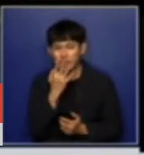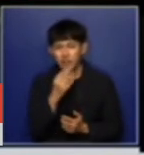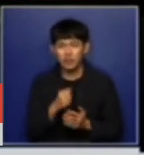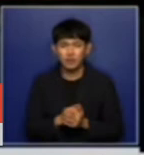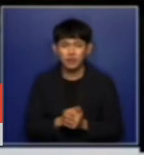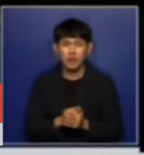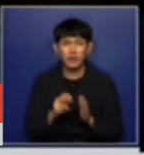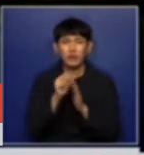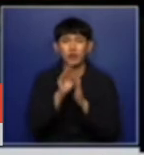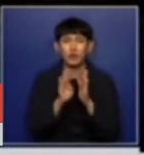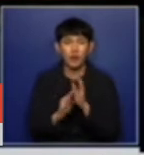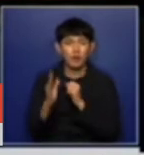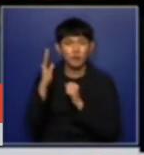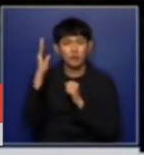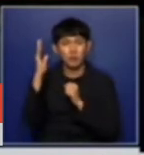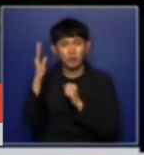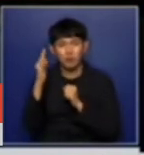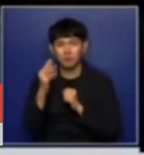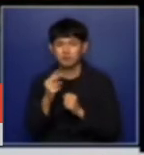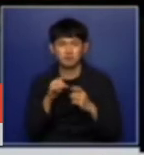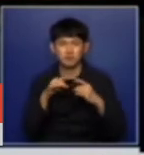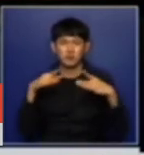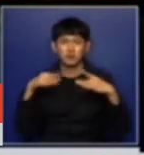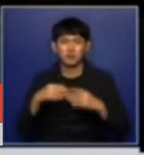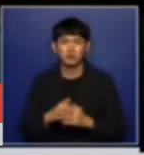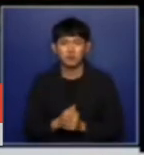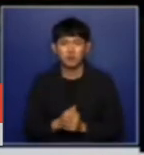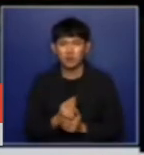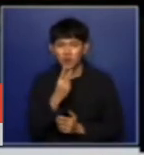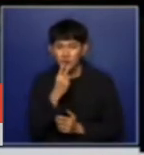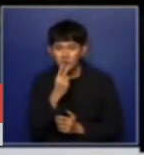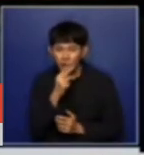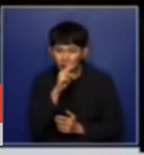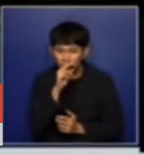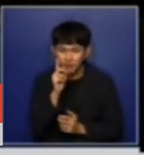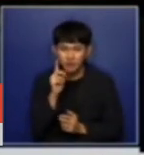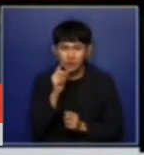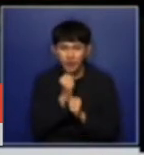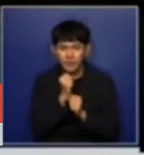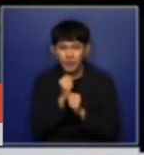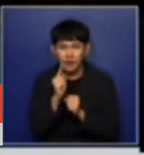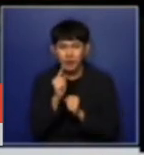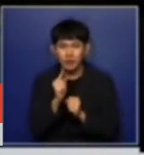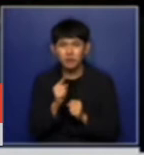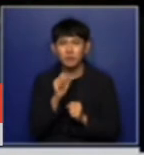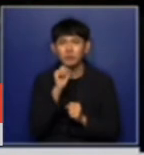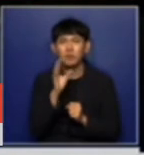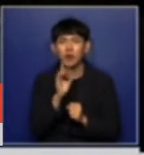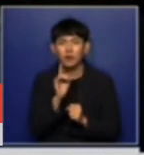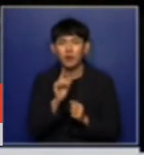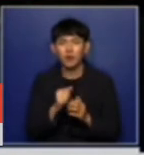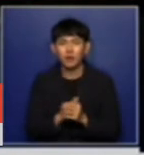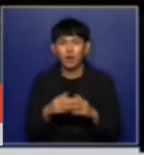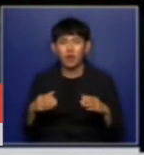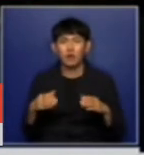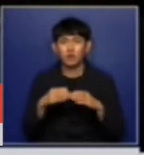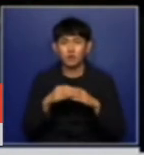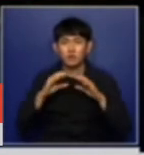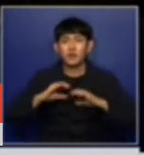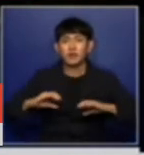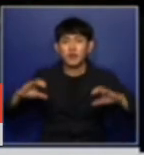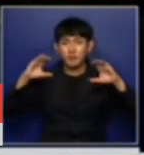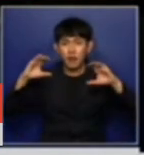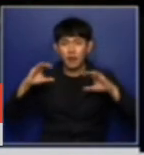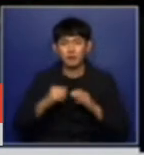ามนโยบายที่แถลงไว้ต่อสภาแห่งนี้แทบจะไม่เห็นเลยว่าไปทำตามสิ่งที่พรรครัฐบาล